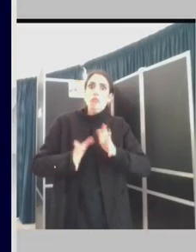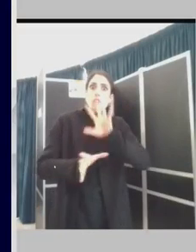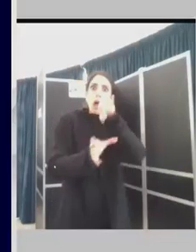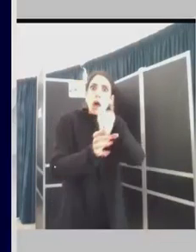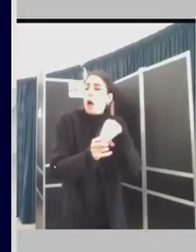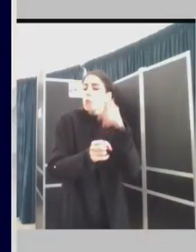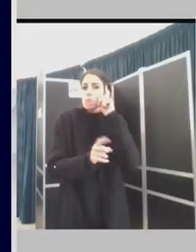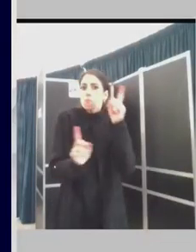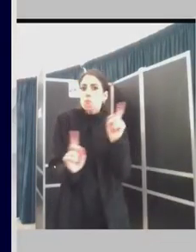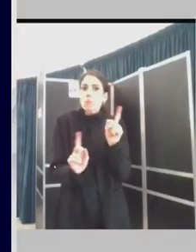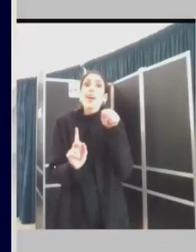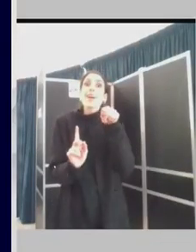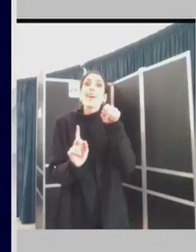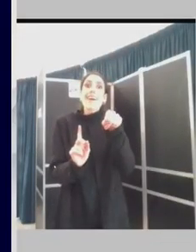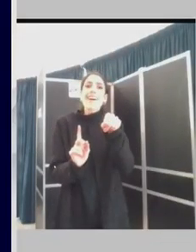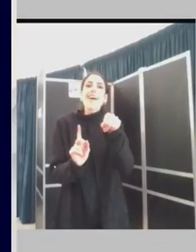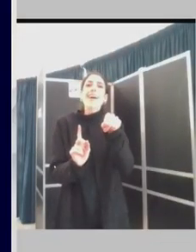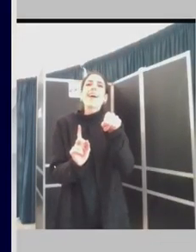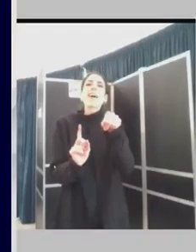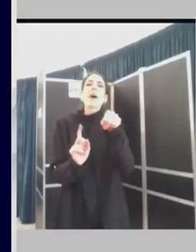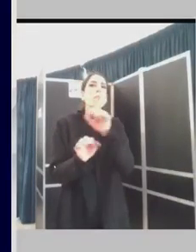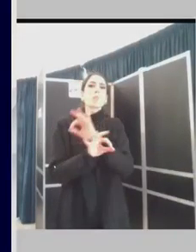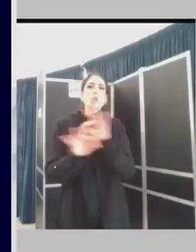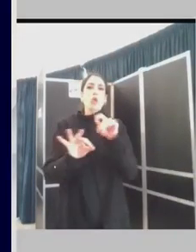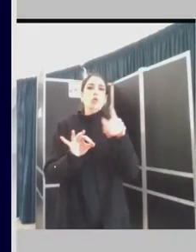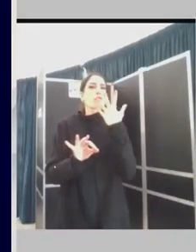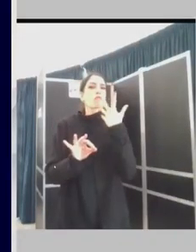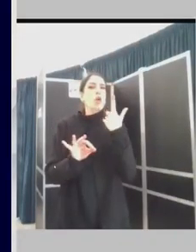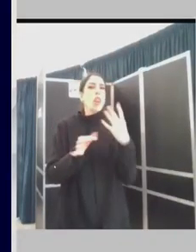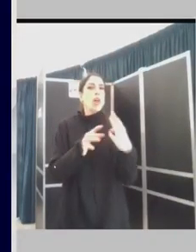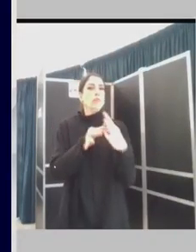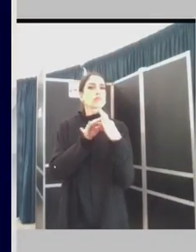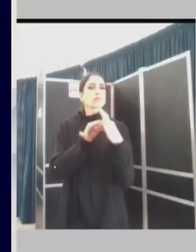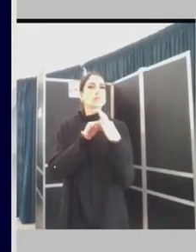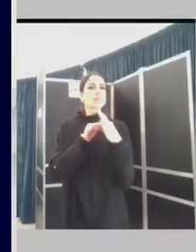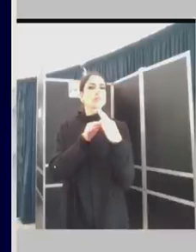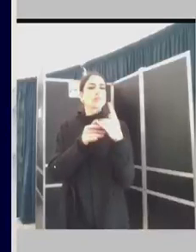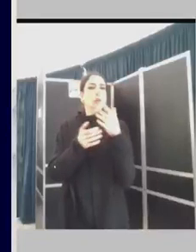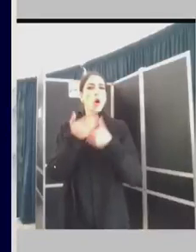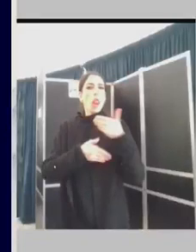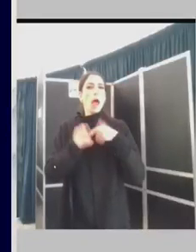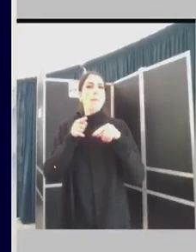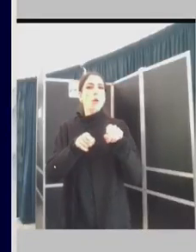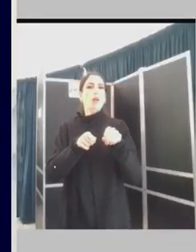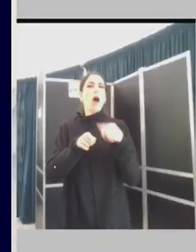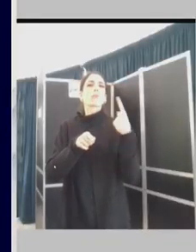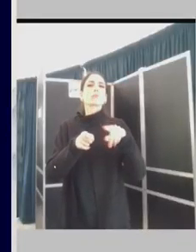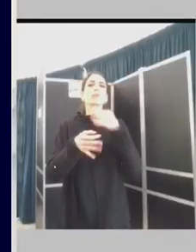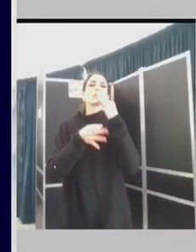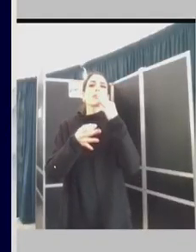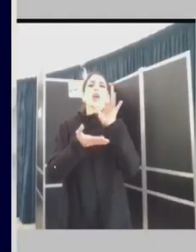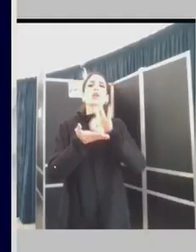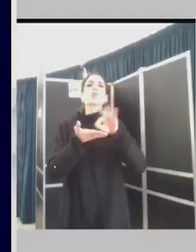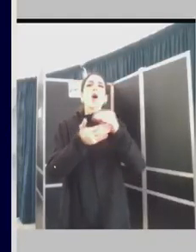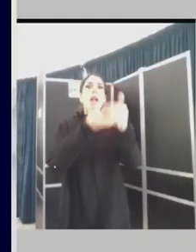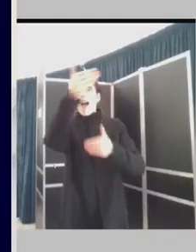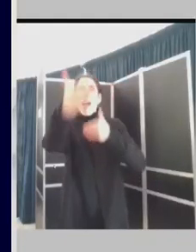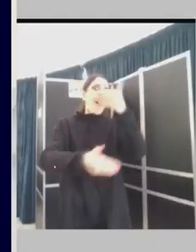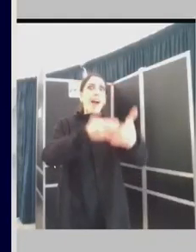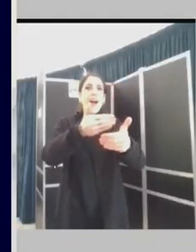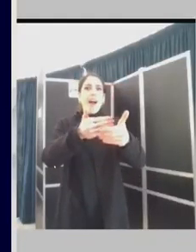attivano i percorsi, ma non diventa un'azione di sistema, e noi siamo qui per fare azioni di sistema che fanno crescere veramente